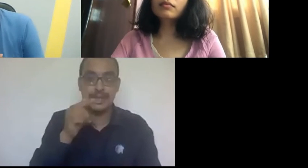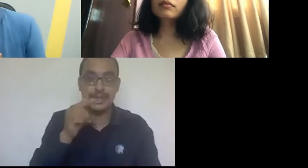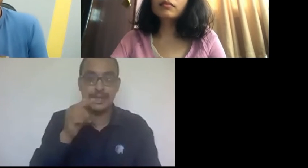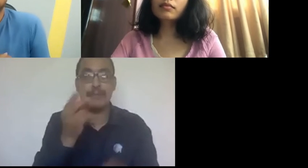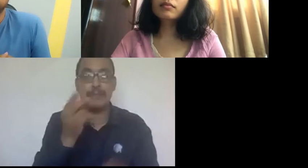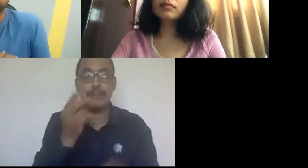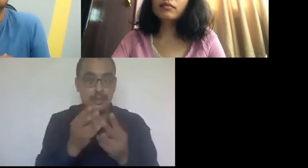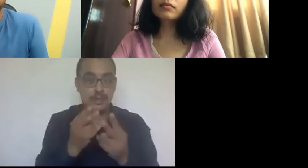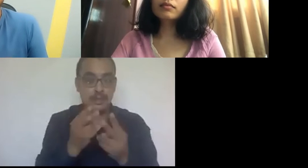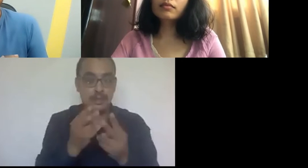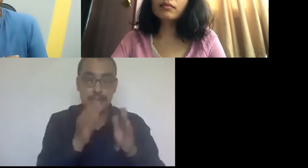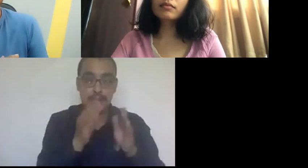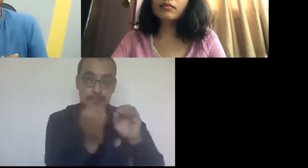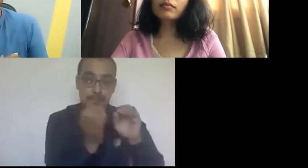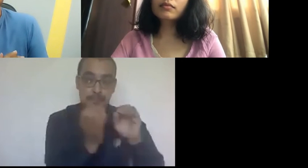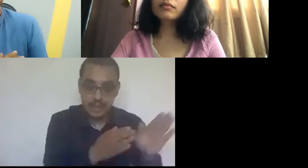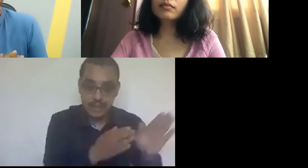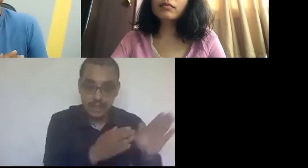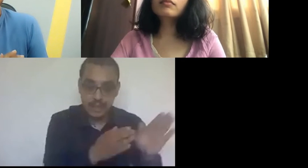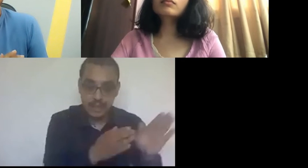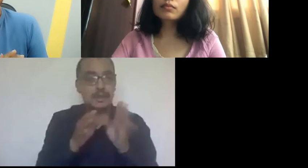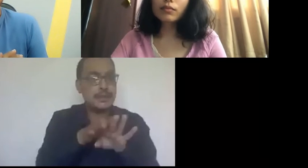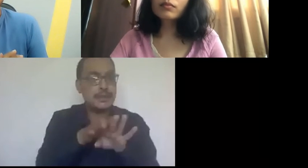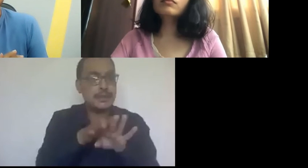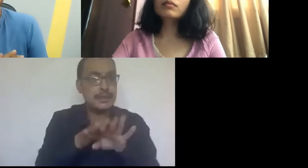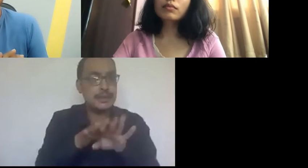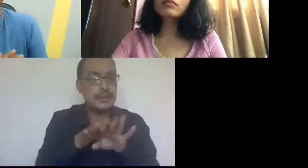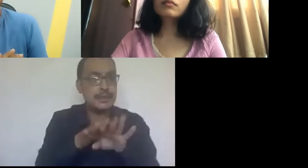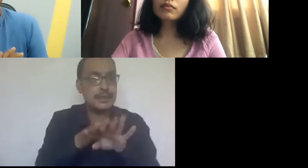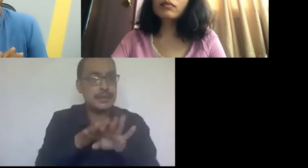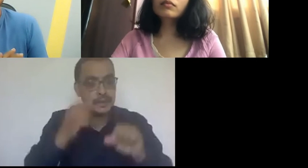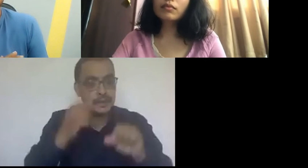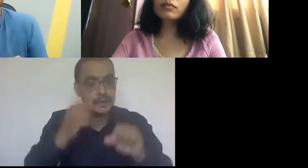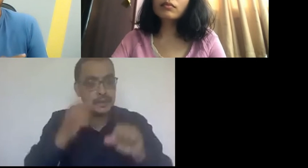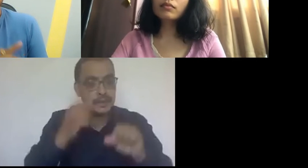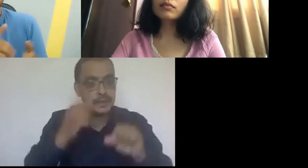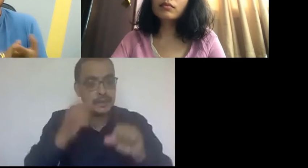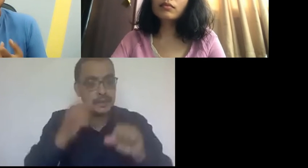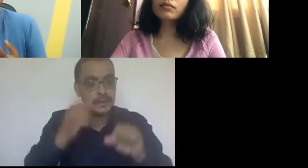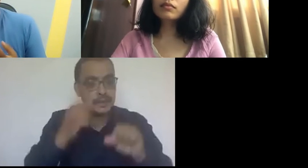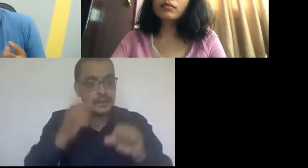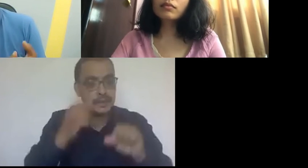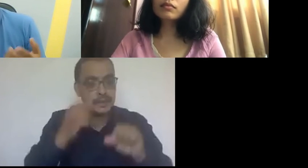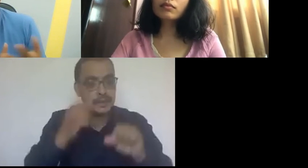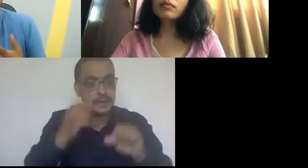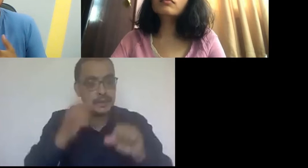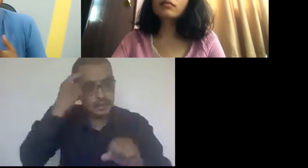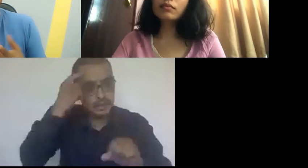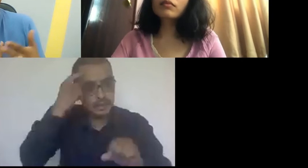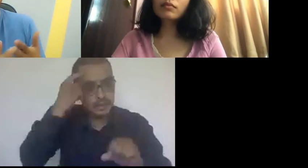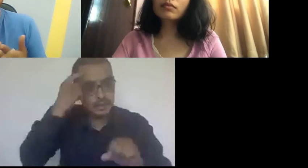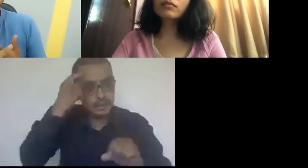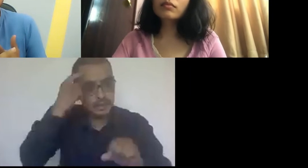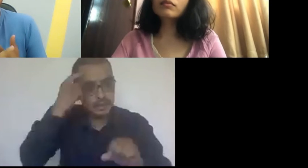भने त्यति बेला नि हामीले बुझ्नुपर्छ कि हामीले अलिकति मानसिक स्वास्थ्यमा असर पारिसकेको छ भनेर. र अर्को त्यसको अलावा एक्लो फिल हुने, आफूलाई डिप्रेसन भयो